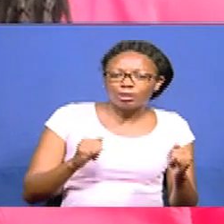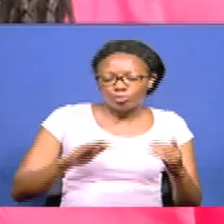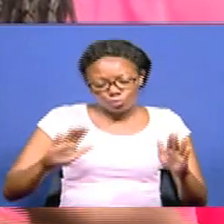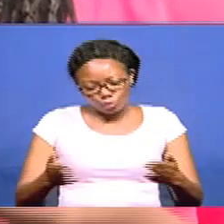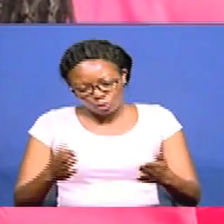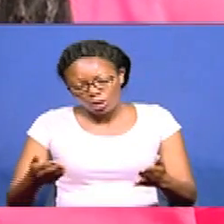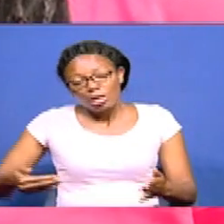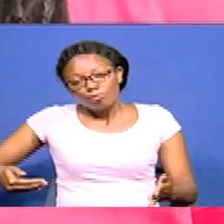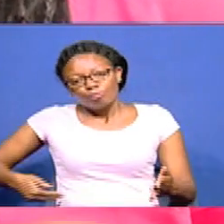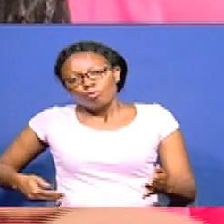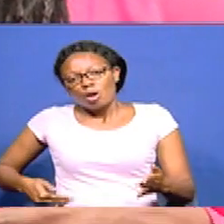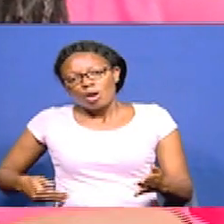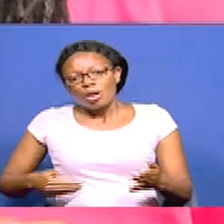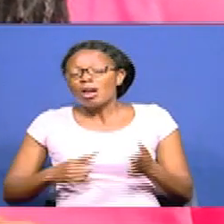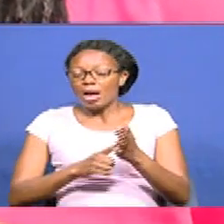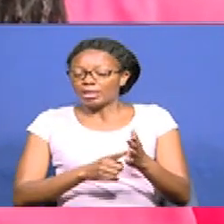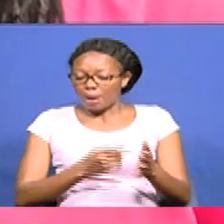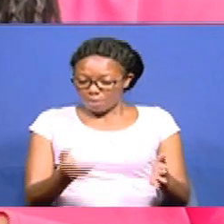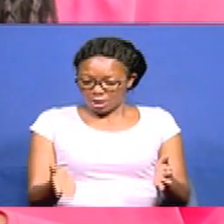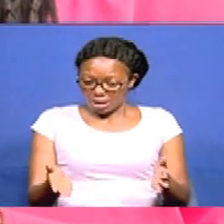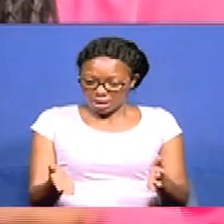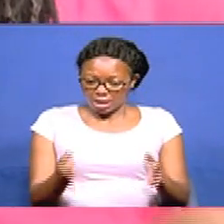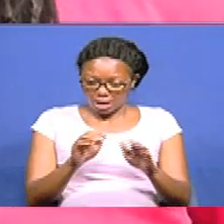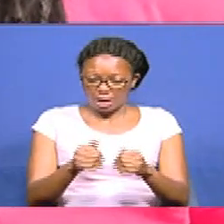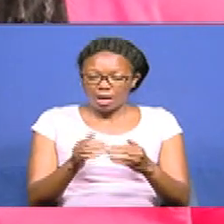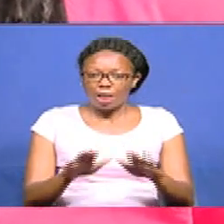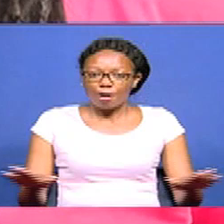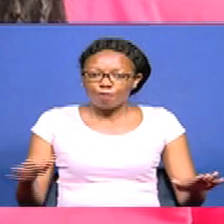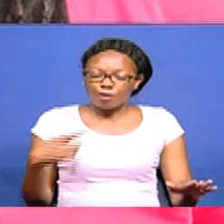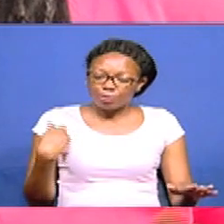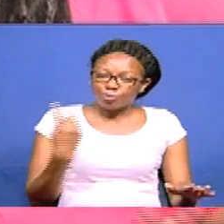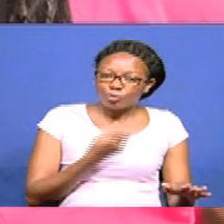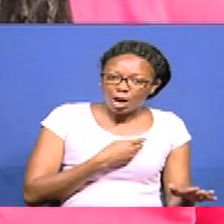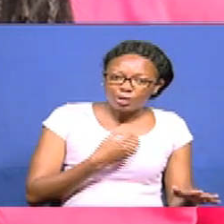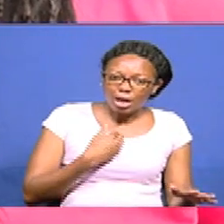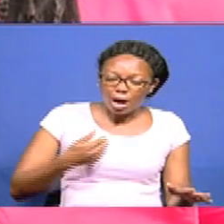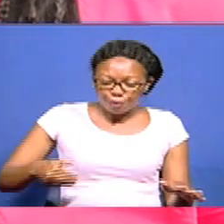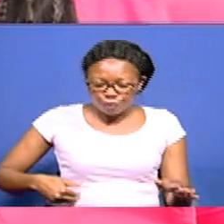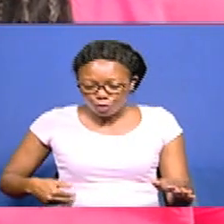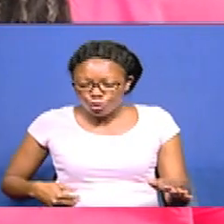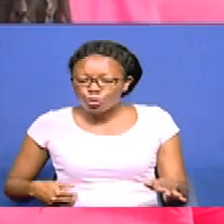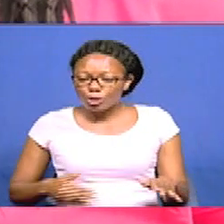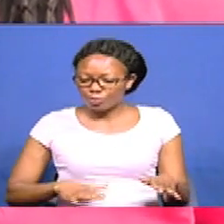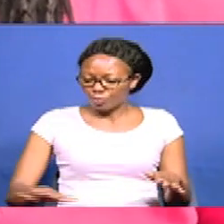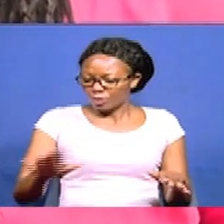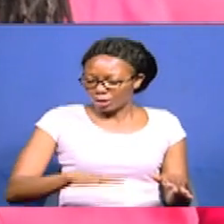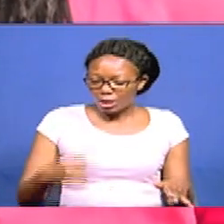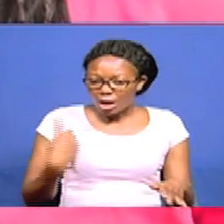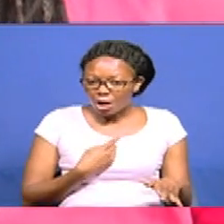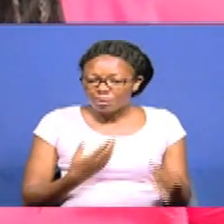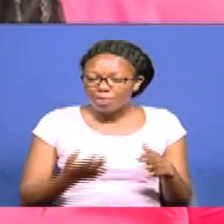encourage. Kama sasa hapa na tuko kwa hii community yetu, tunasema mtu kama ako under 35 years